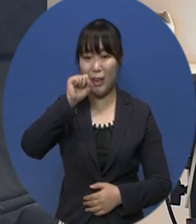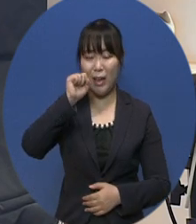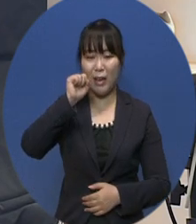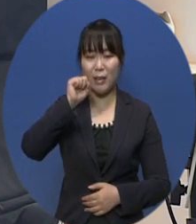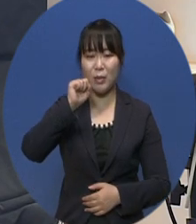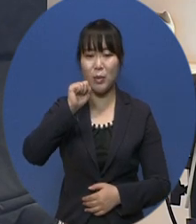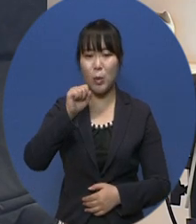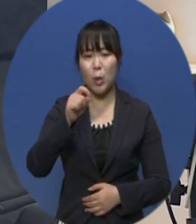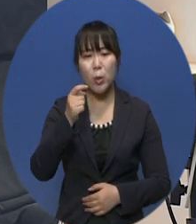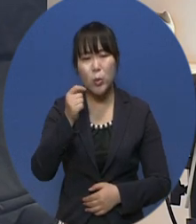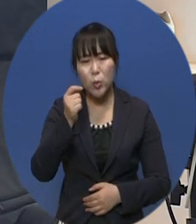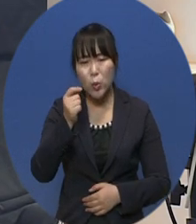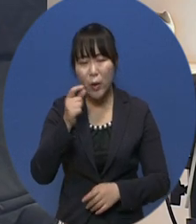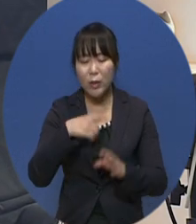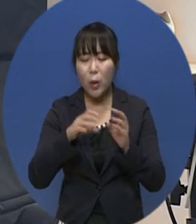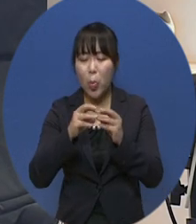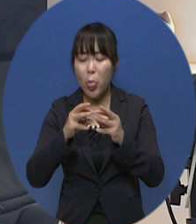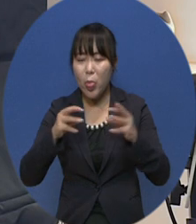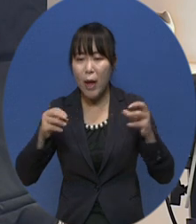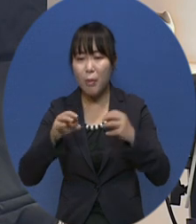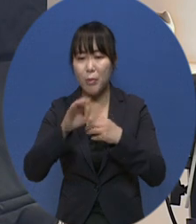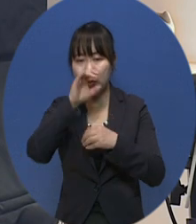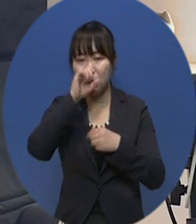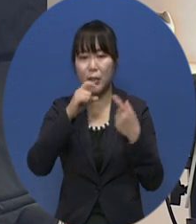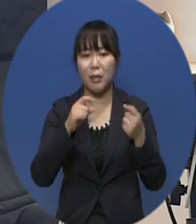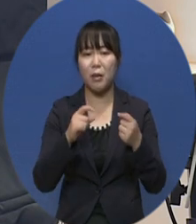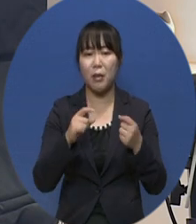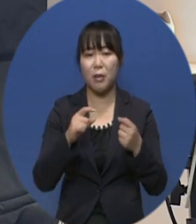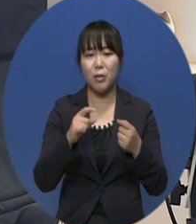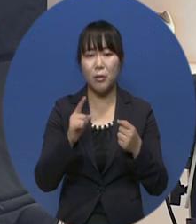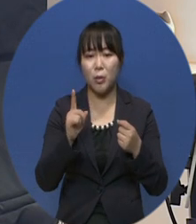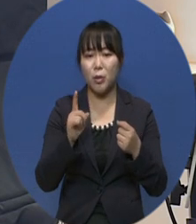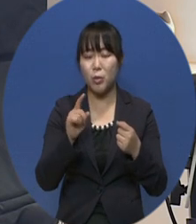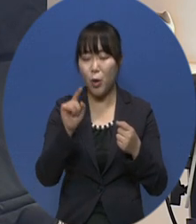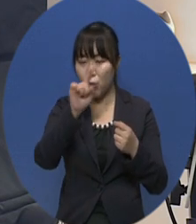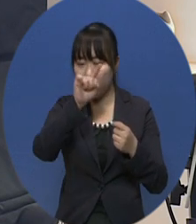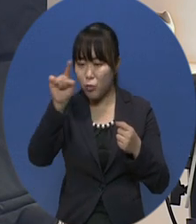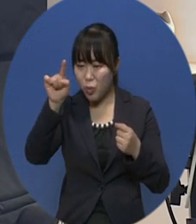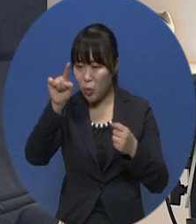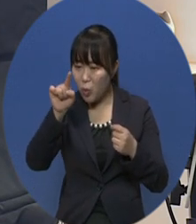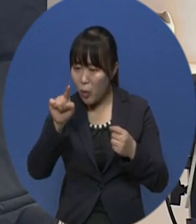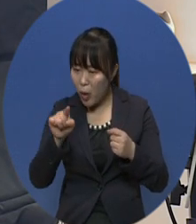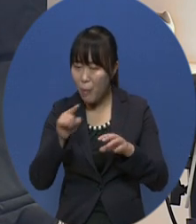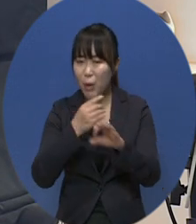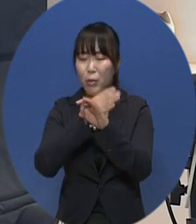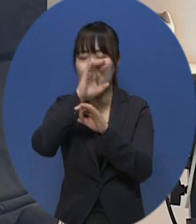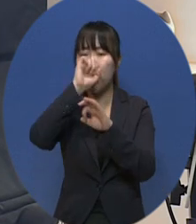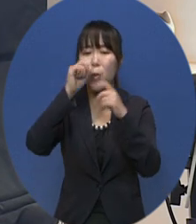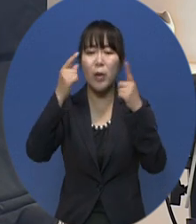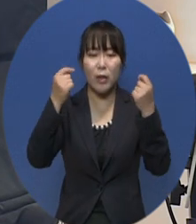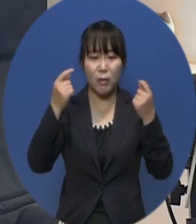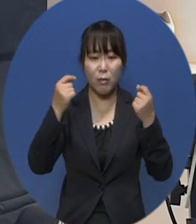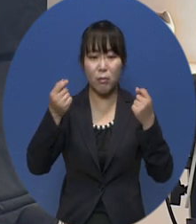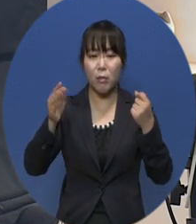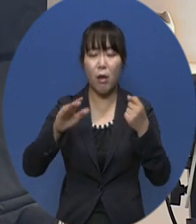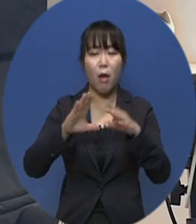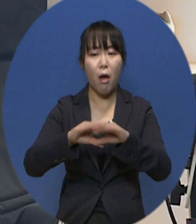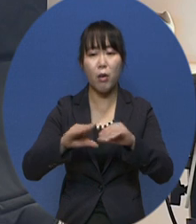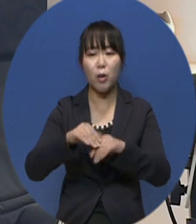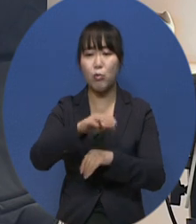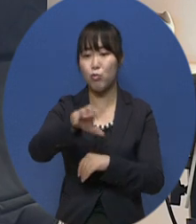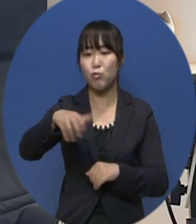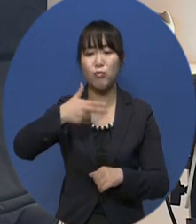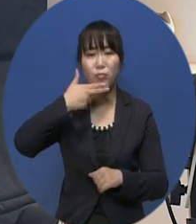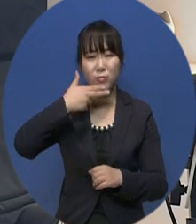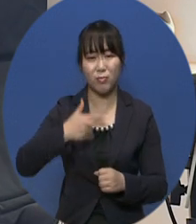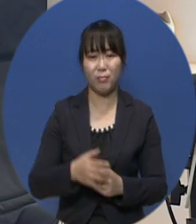여기 길이가 조금만 더 늘어나면 좋겠다. 각도를 네. 여기서 90도만 꺾어주면 정말 좋겠다. 이런데 네. 이거를 해결해 주는